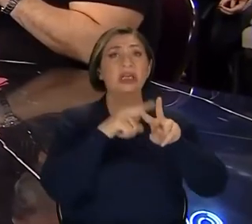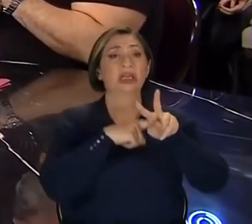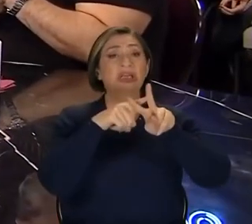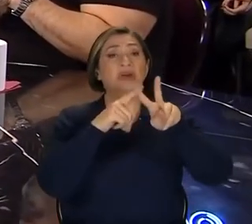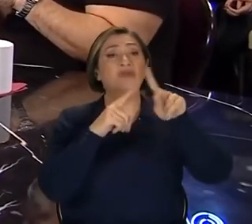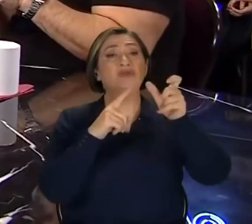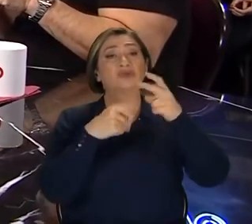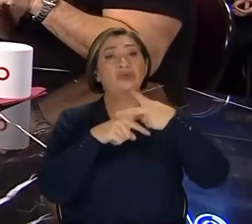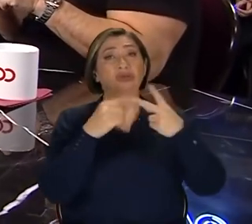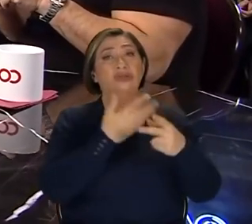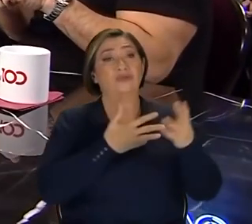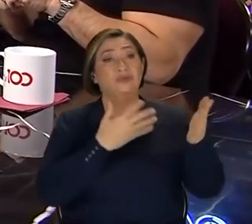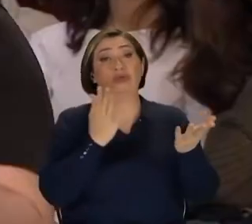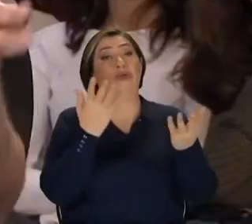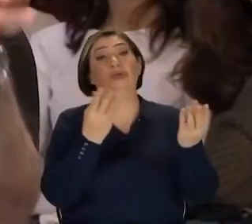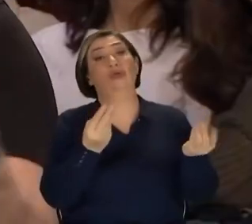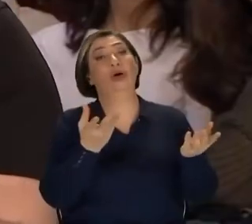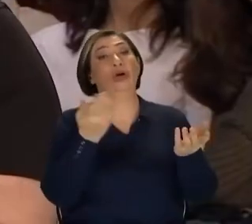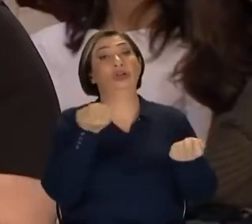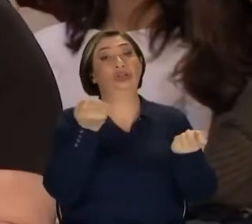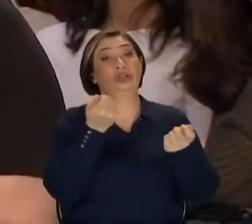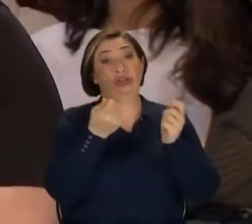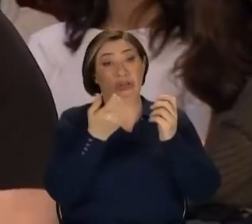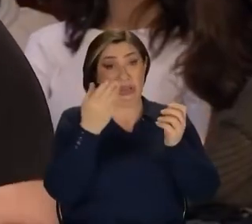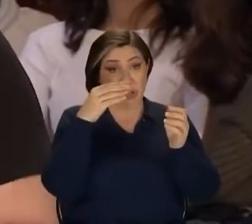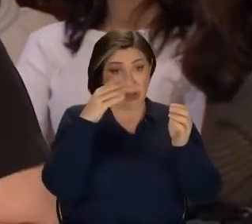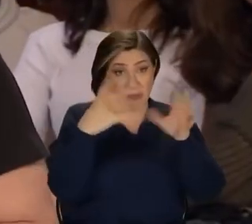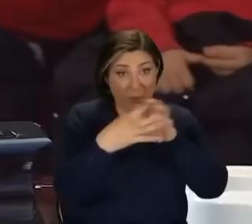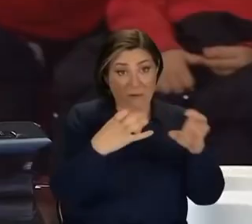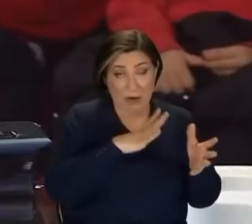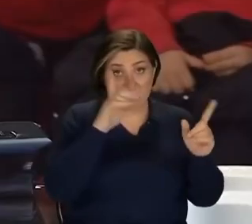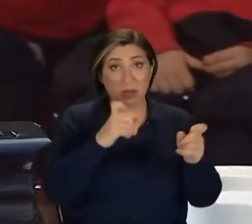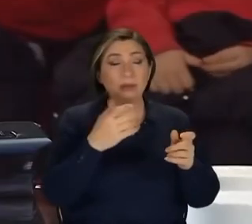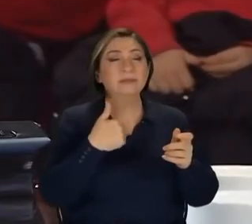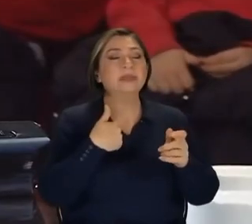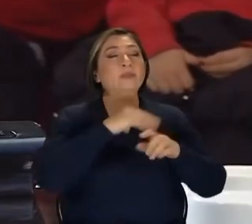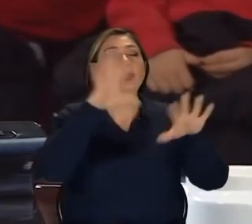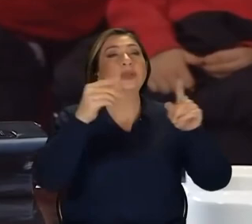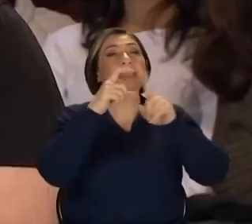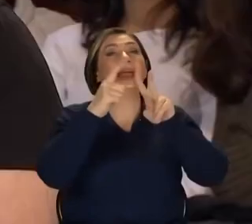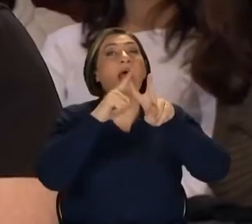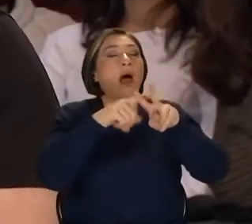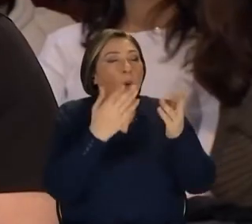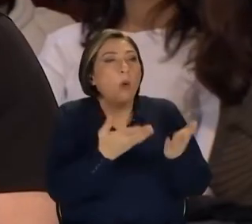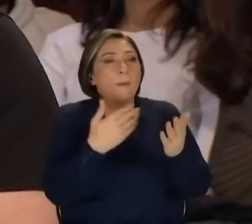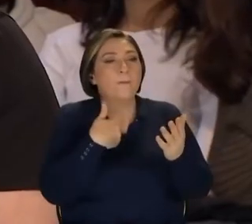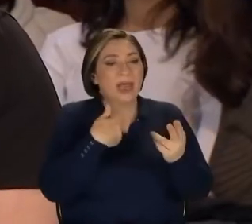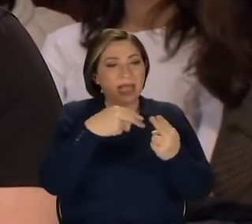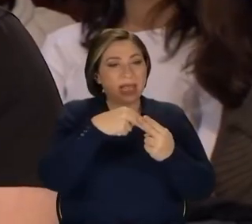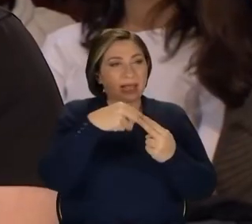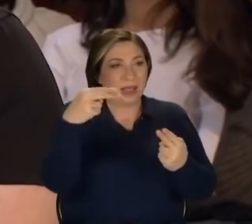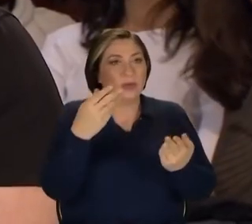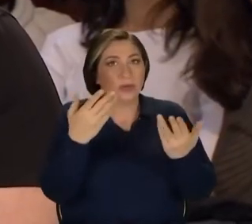Turgul'u seviyorsun da ne oluyor yani işine yansıyor mu falan diye. Halbuki bizim bütün DNA'mız bu. Ben tabii öykünüyorum